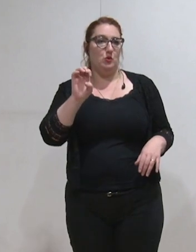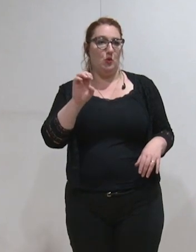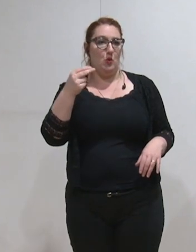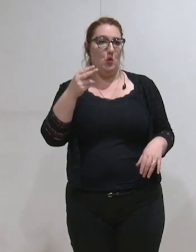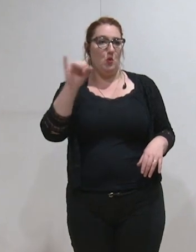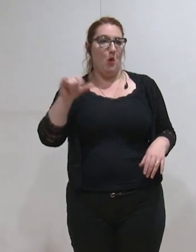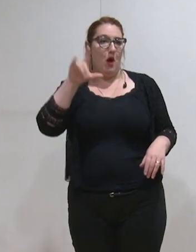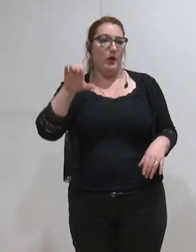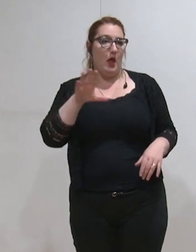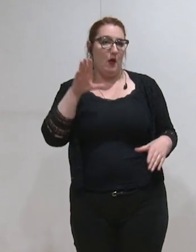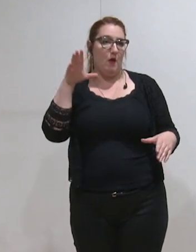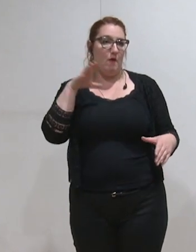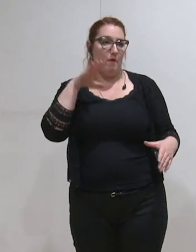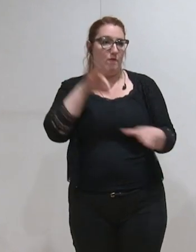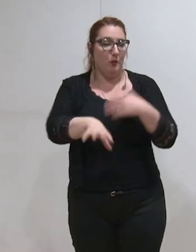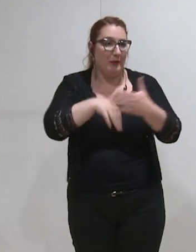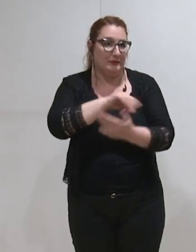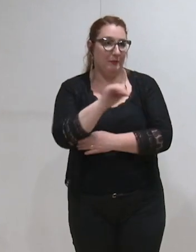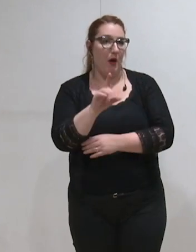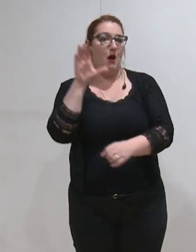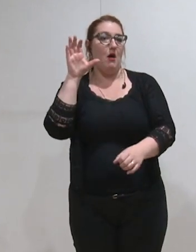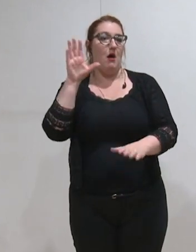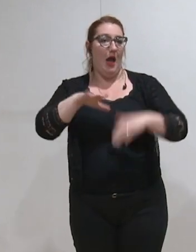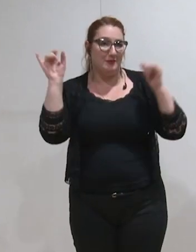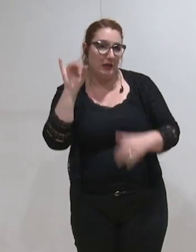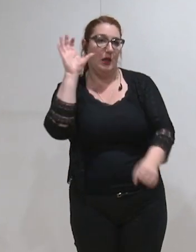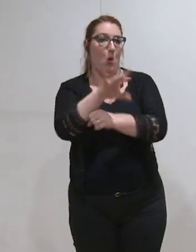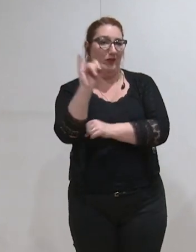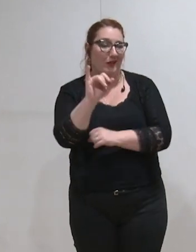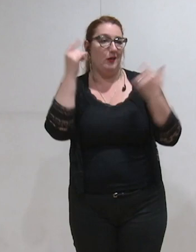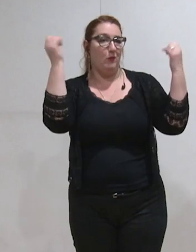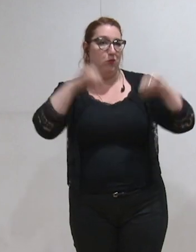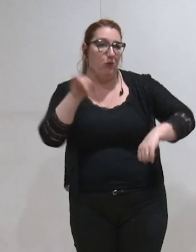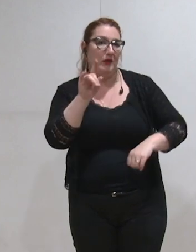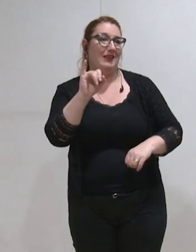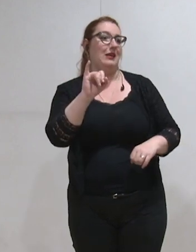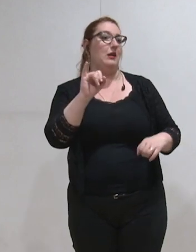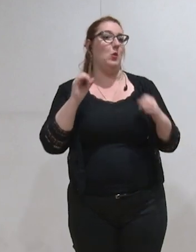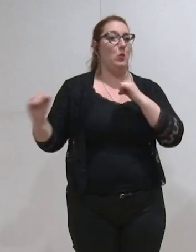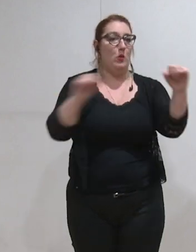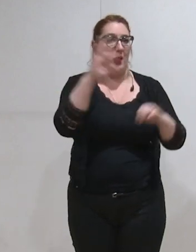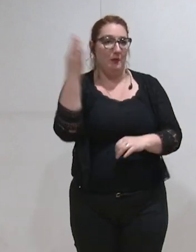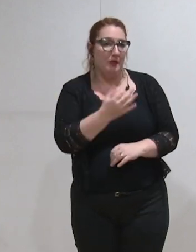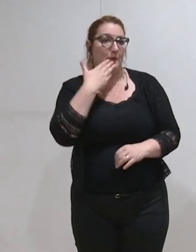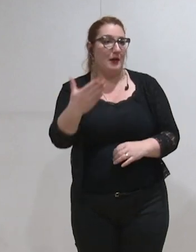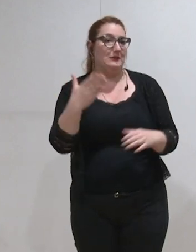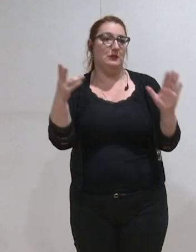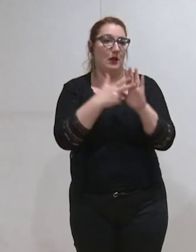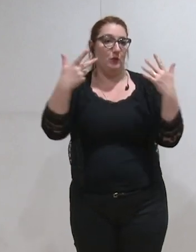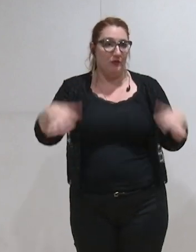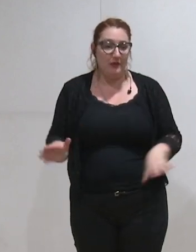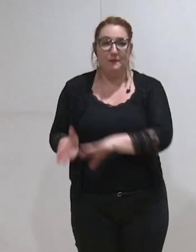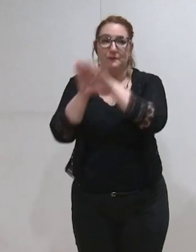part au vote qui s'abstient qui est contre qui est pour unanimité je vous remercie délibération adopté la